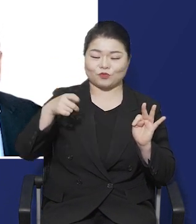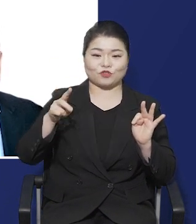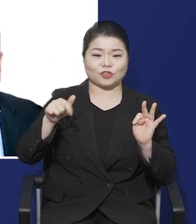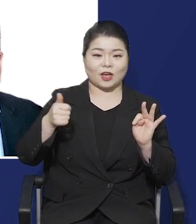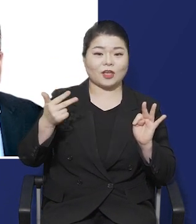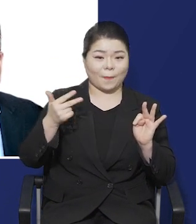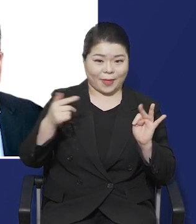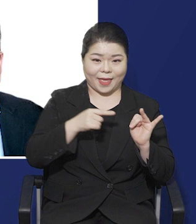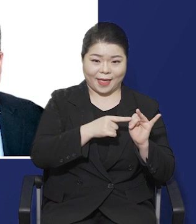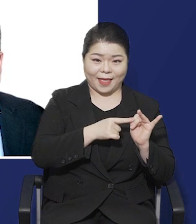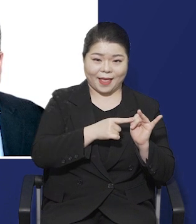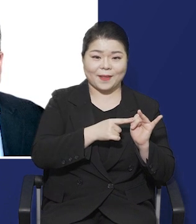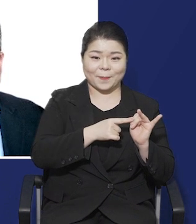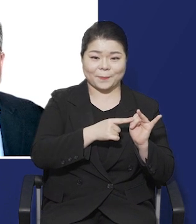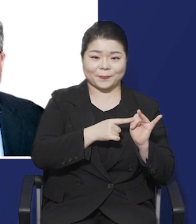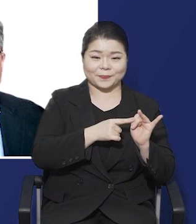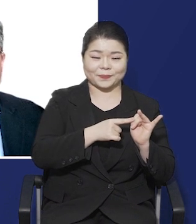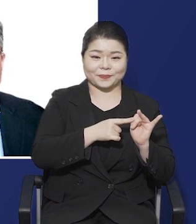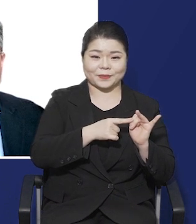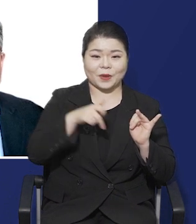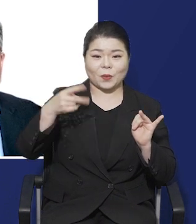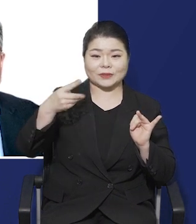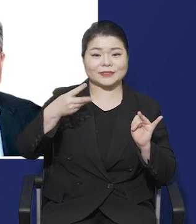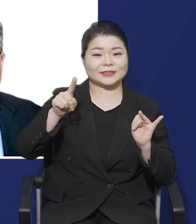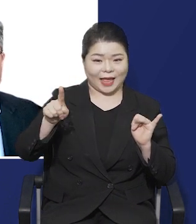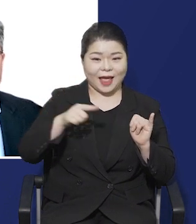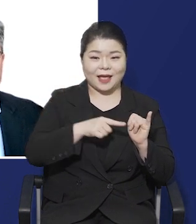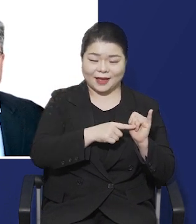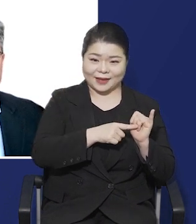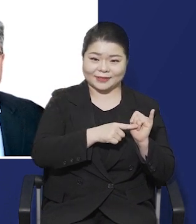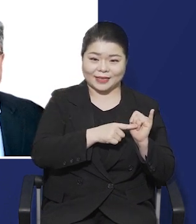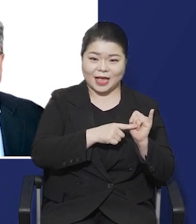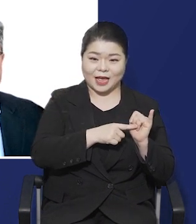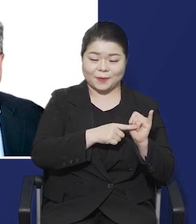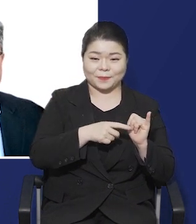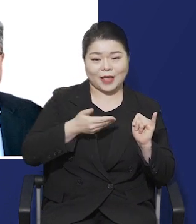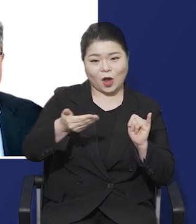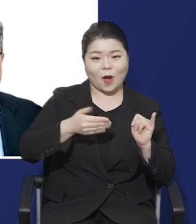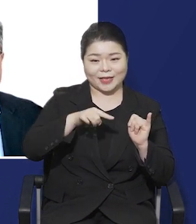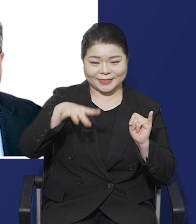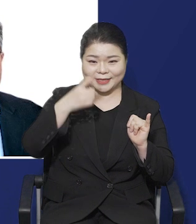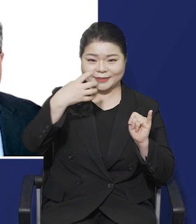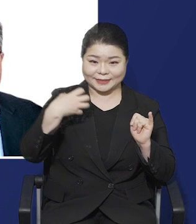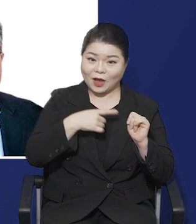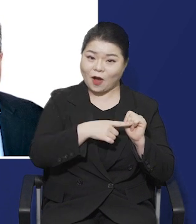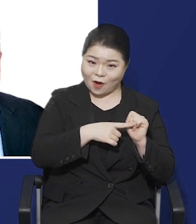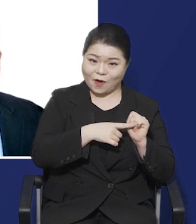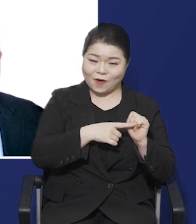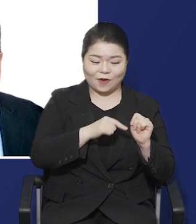그리고 무역협회의 키타넷이나 포트라의 드림 코리아 그리고 반생청 웹사이트 등